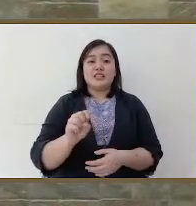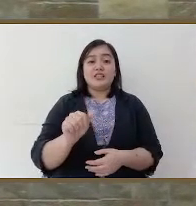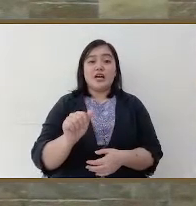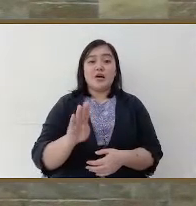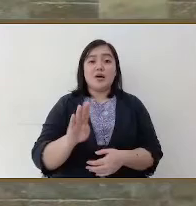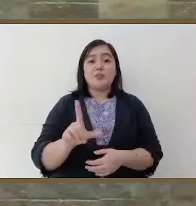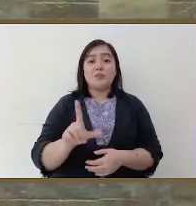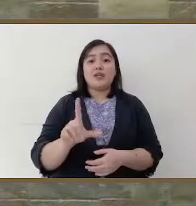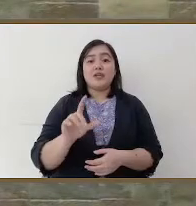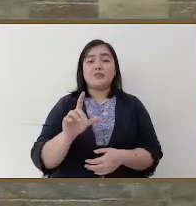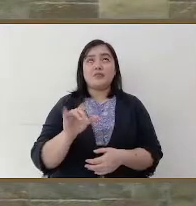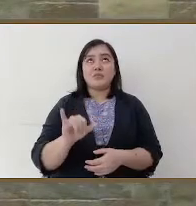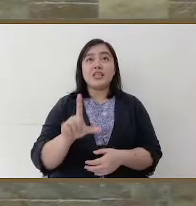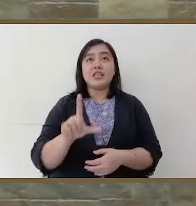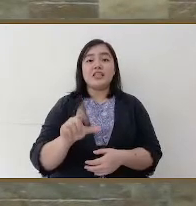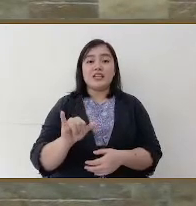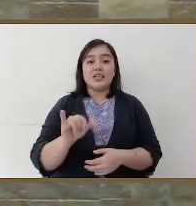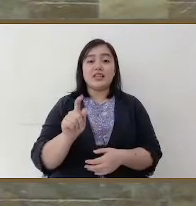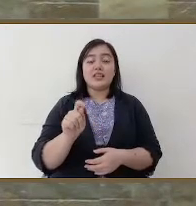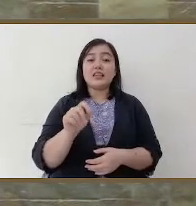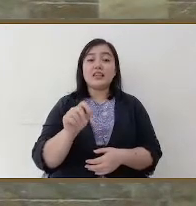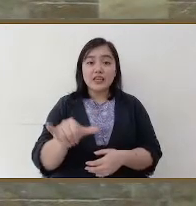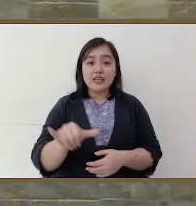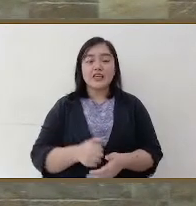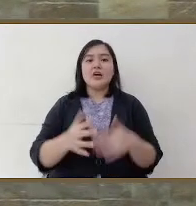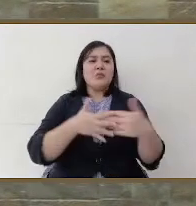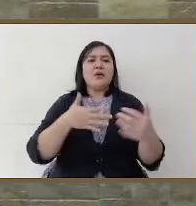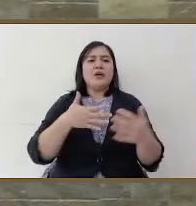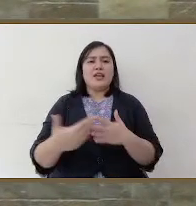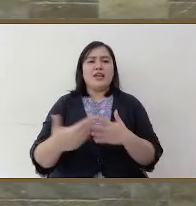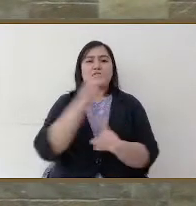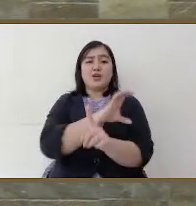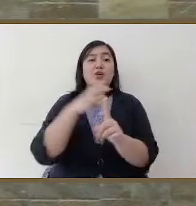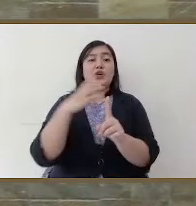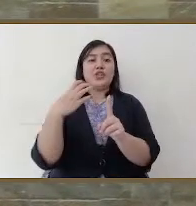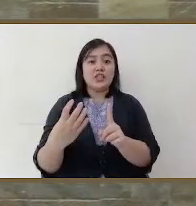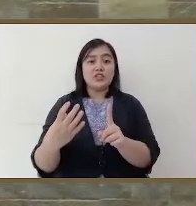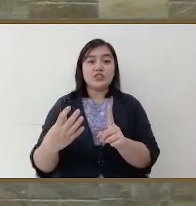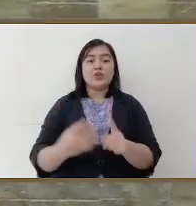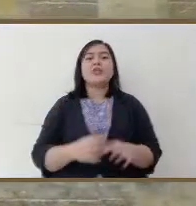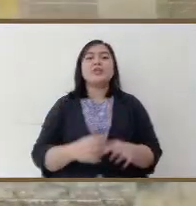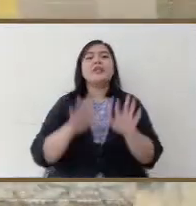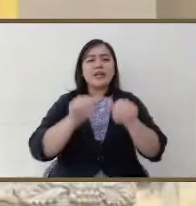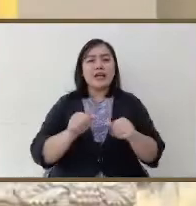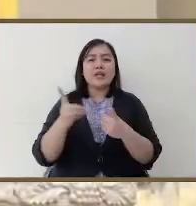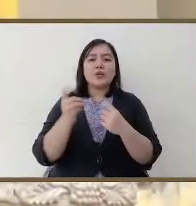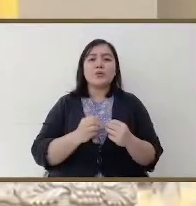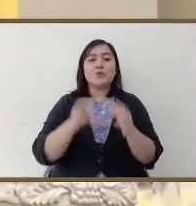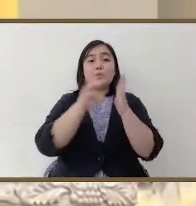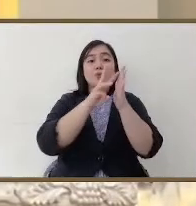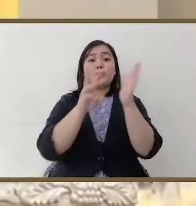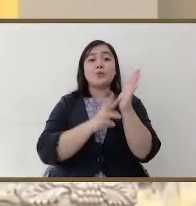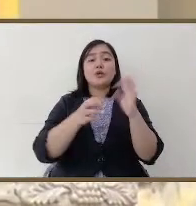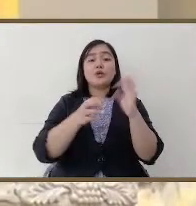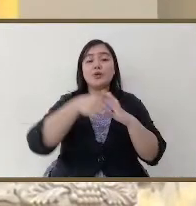natin gawin ang kalooban ng Panginoon. Kahit na anong kalagayan natin sa buhay na ito, ay pwede natin gawin ang kalooban ng